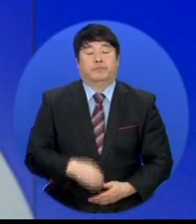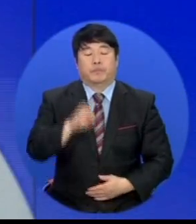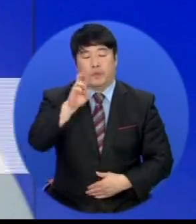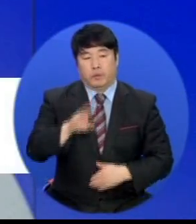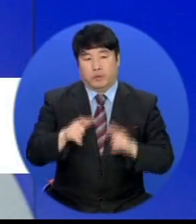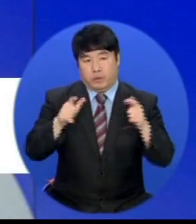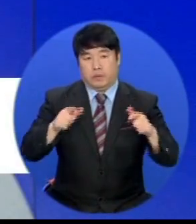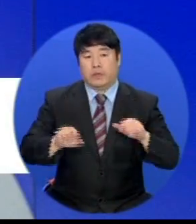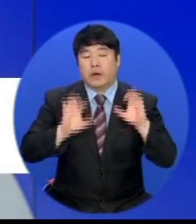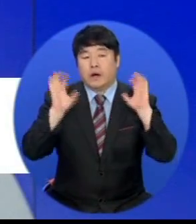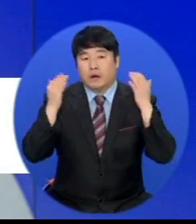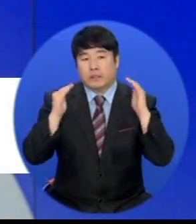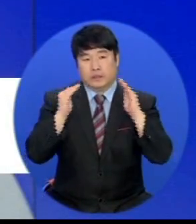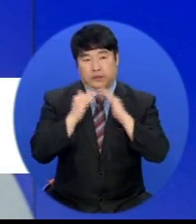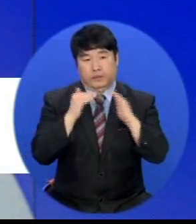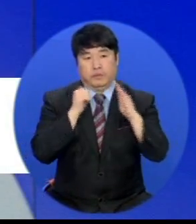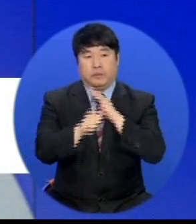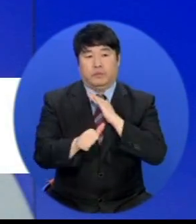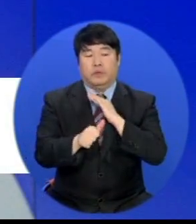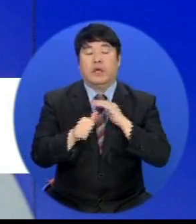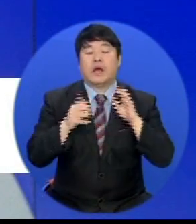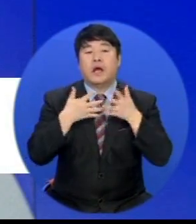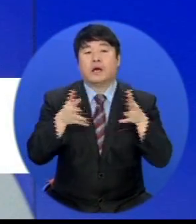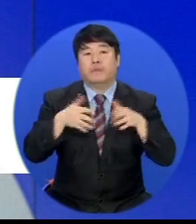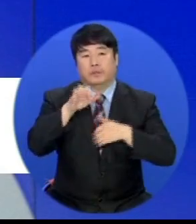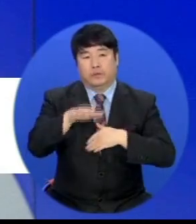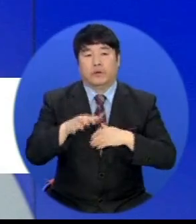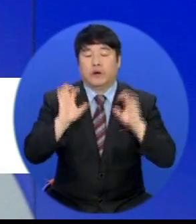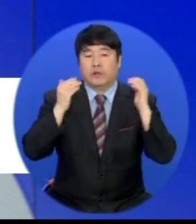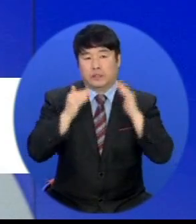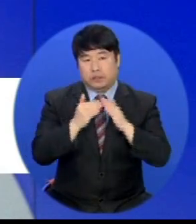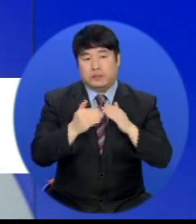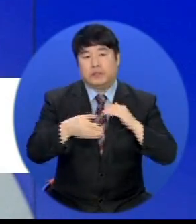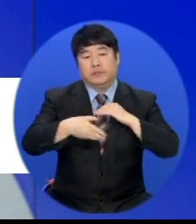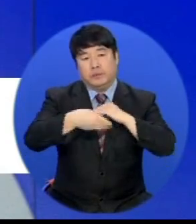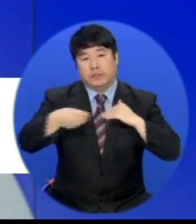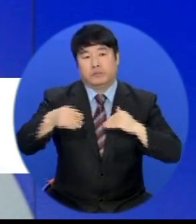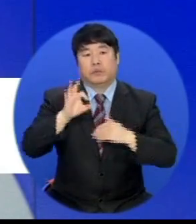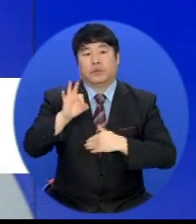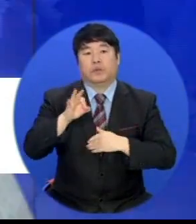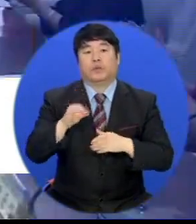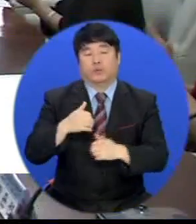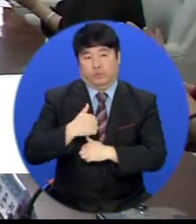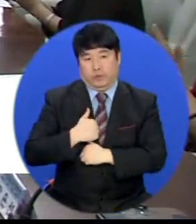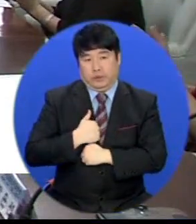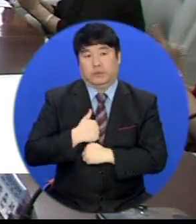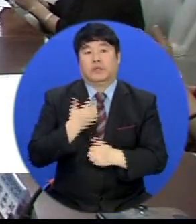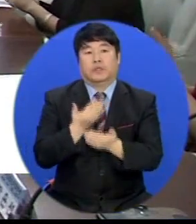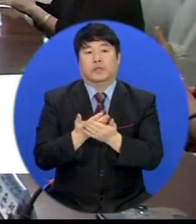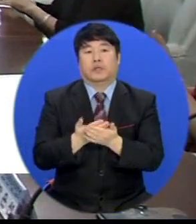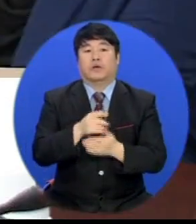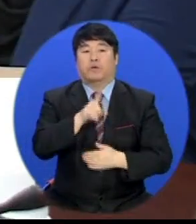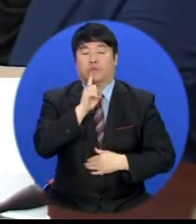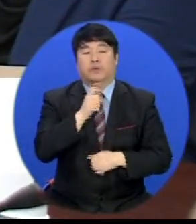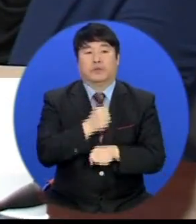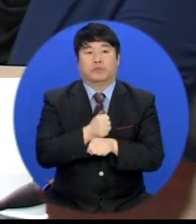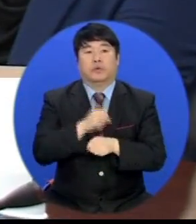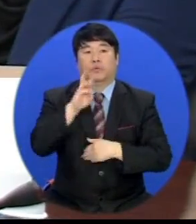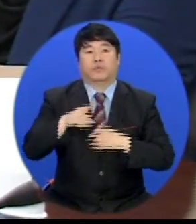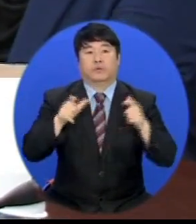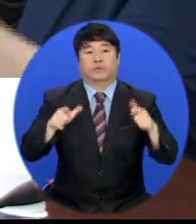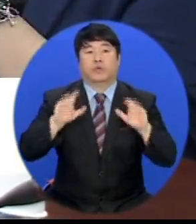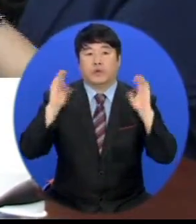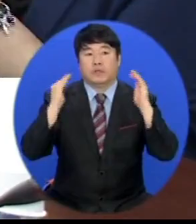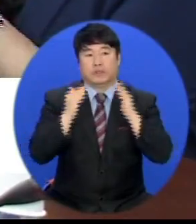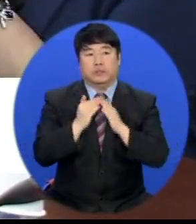광주 지역의 어린이집 대표들이 아파트 단지 어린이집 임대료 준칙을 지켜달라고 요구하고 나섰습니다. 광주 지역